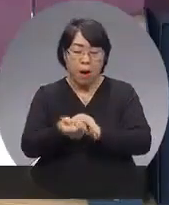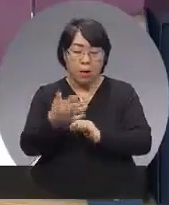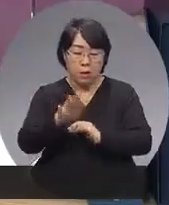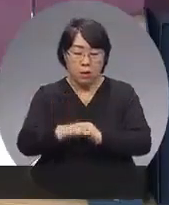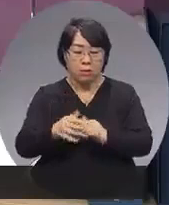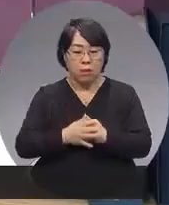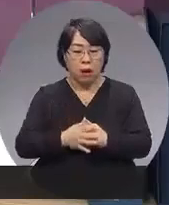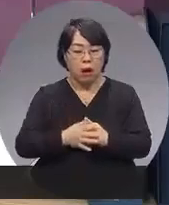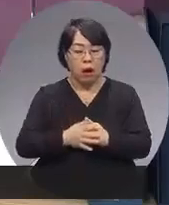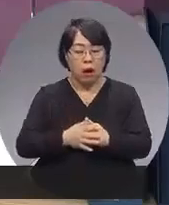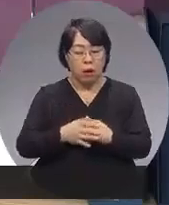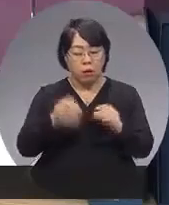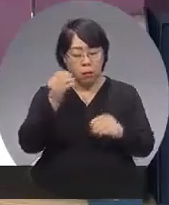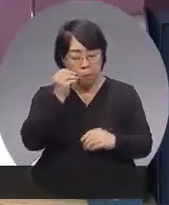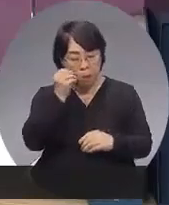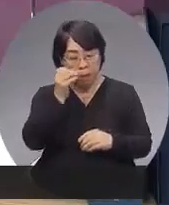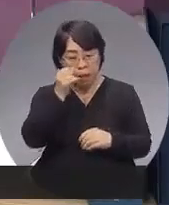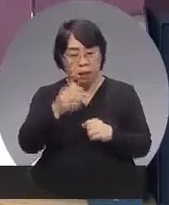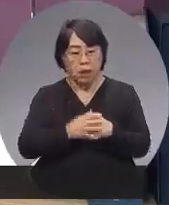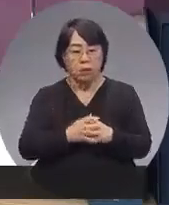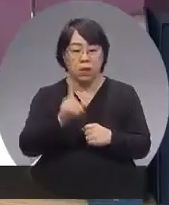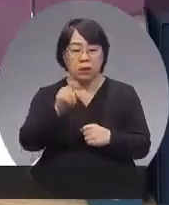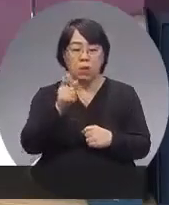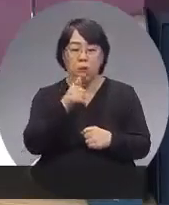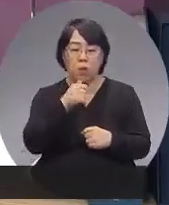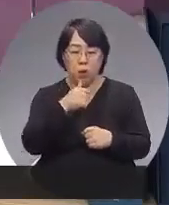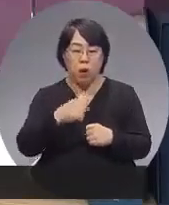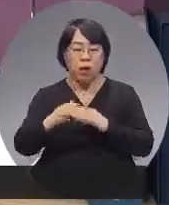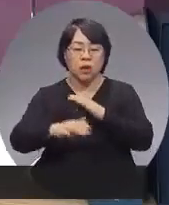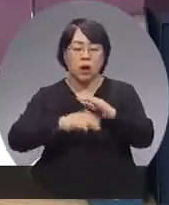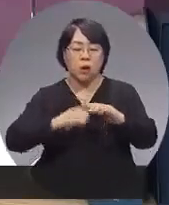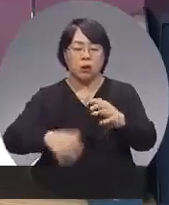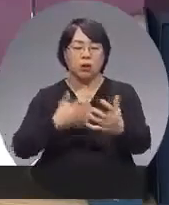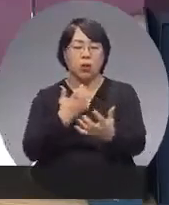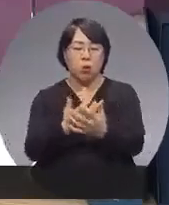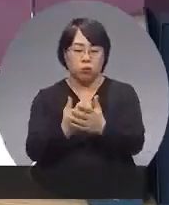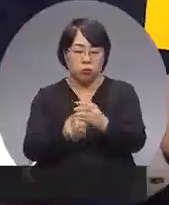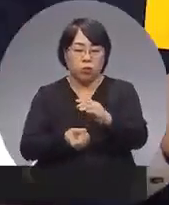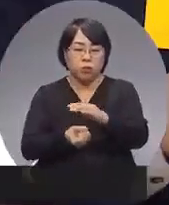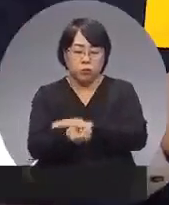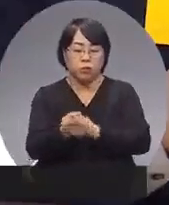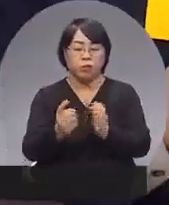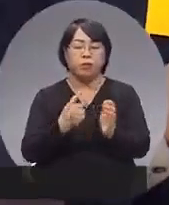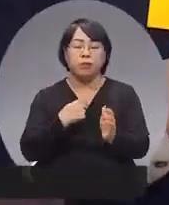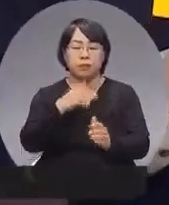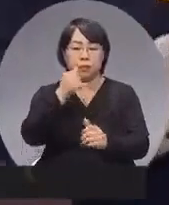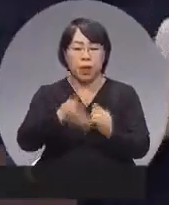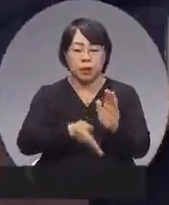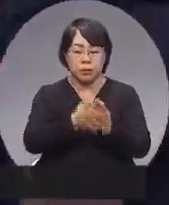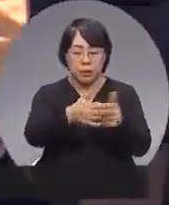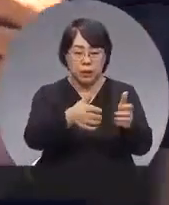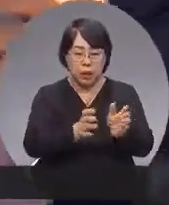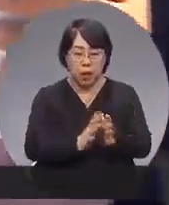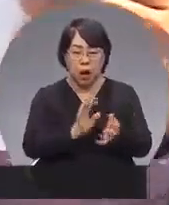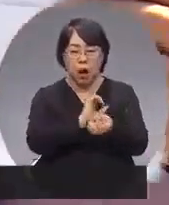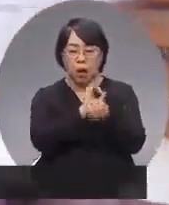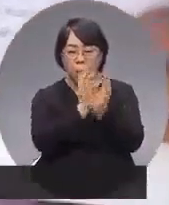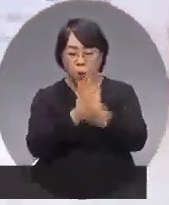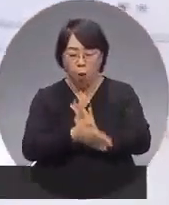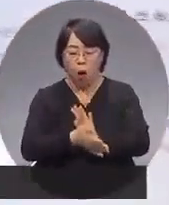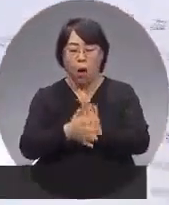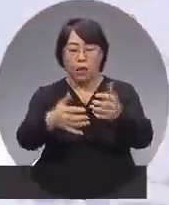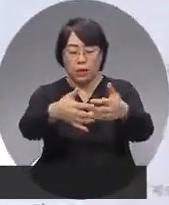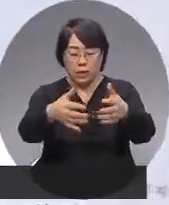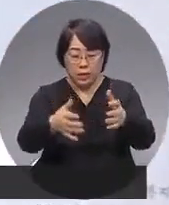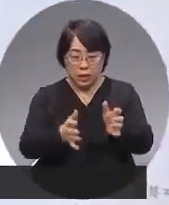하지 않아서 11일 월요일에 정식 공문으로 철거 명령을 하였습니다. 시민단체가 화안을 설치한